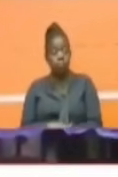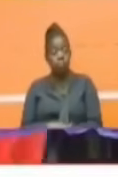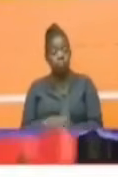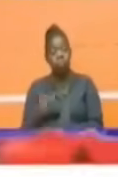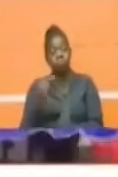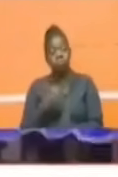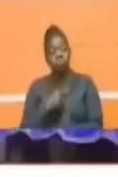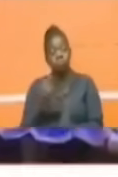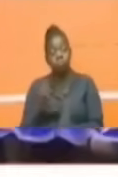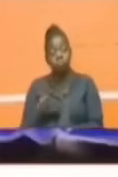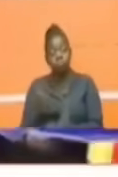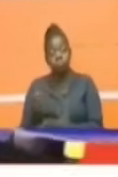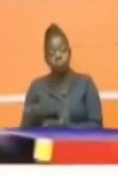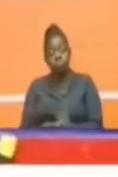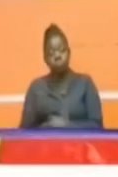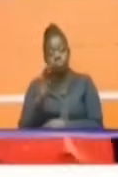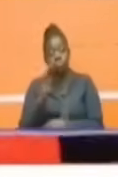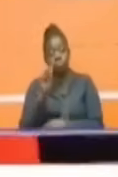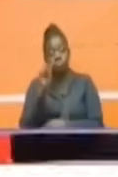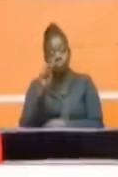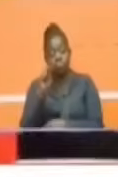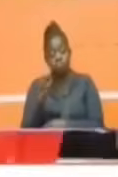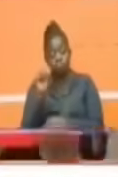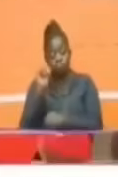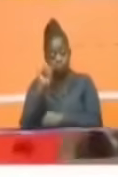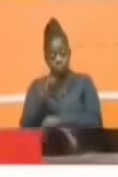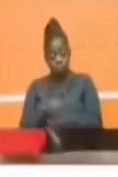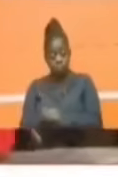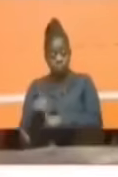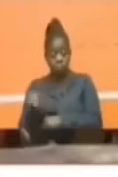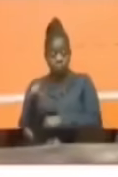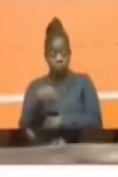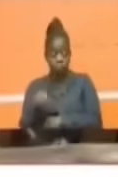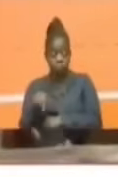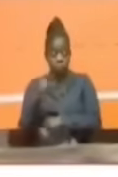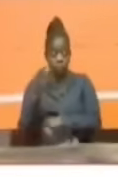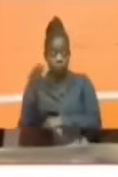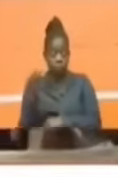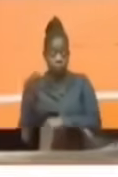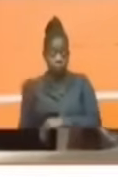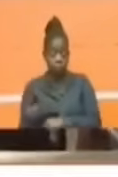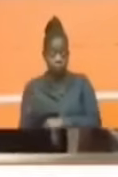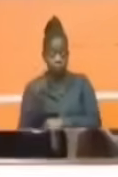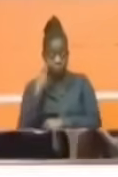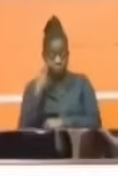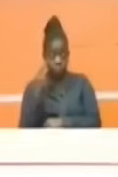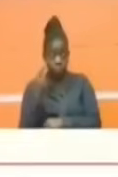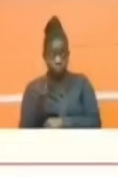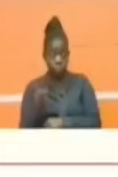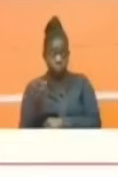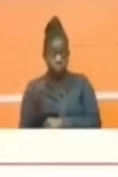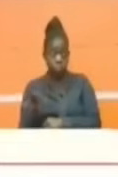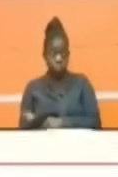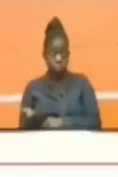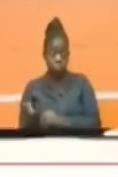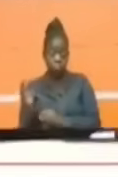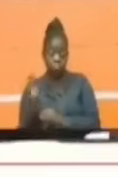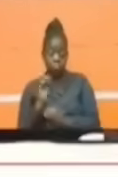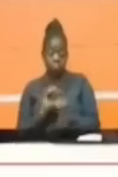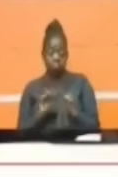Semudu heyanyuse timu y'eggwanga ya The Bombers akuke mugalula ingomi tonziira nga mulaundi ey'okusatu namuleka nga alaba munyenye zokka.